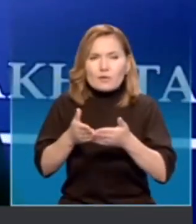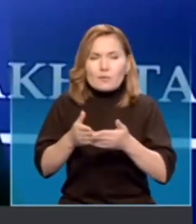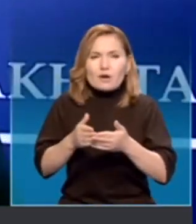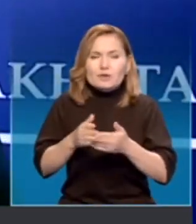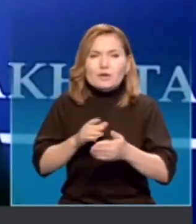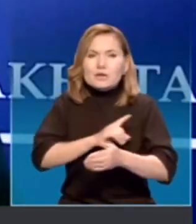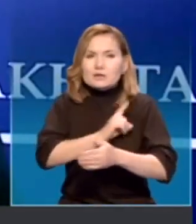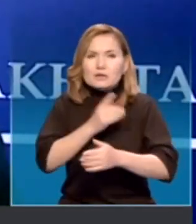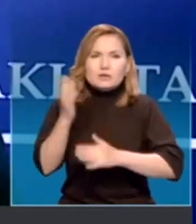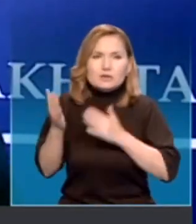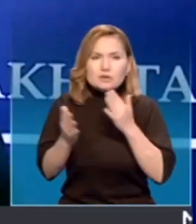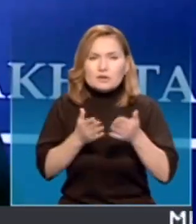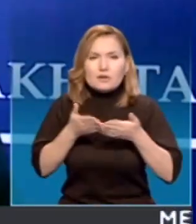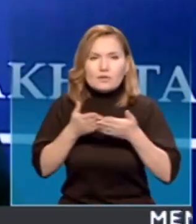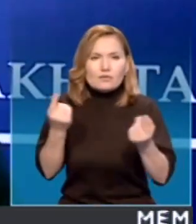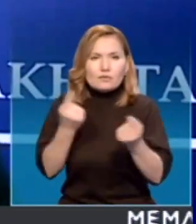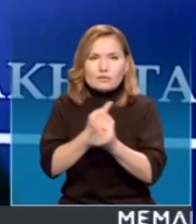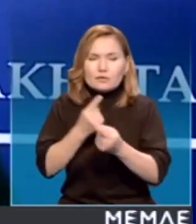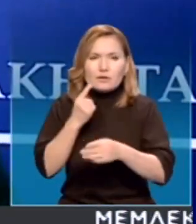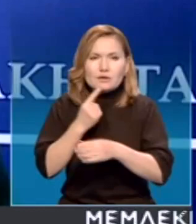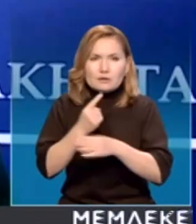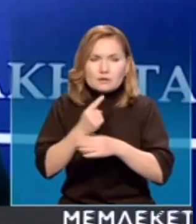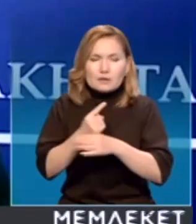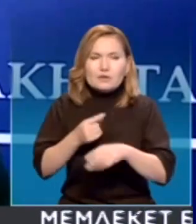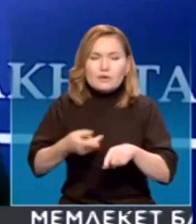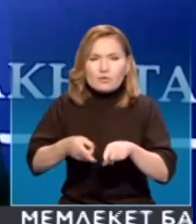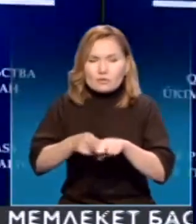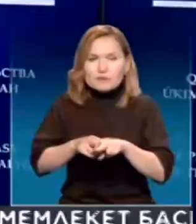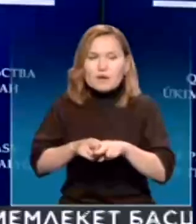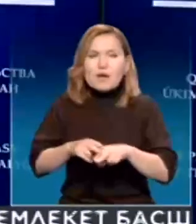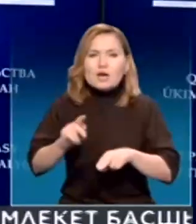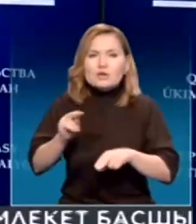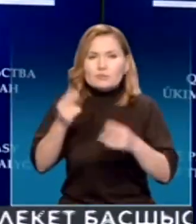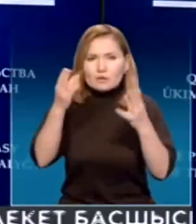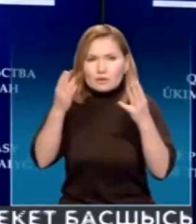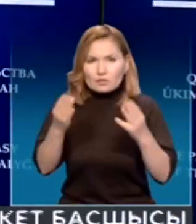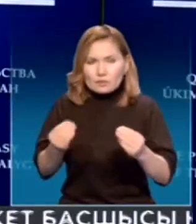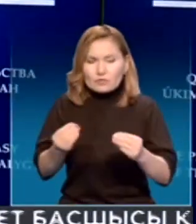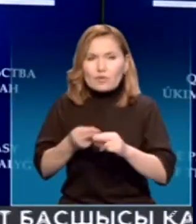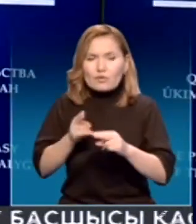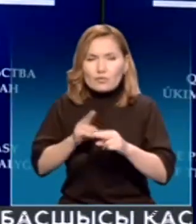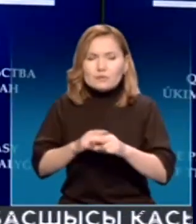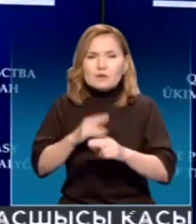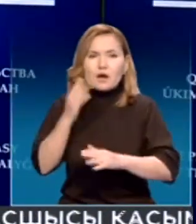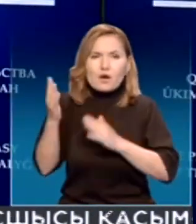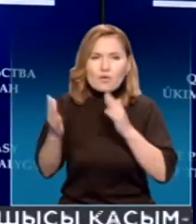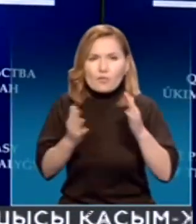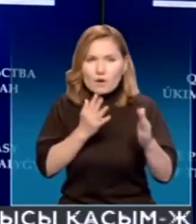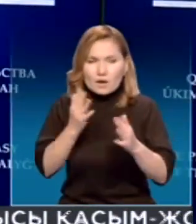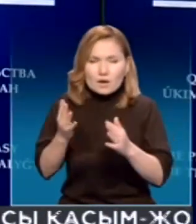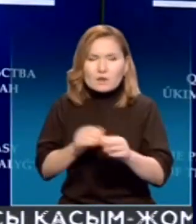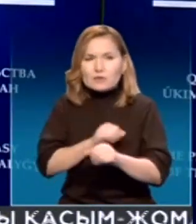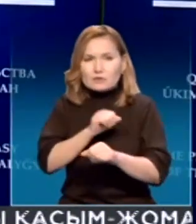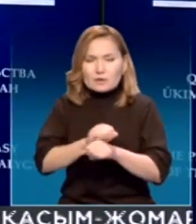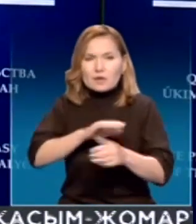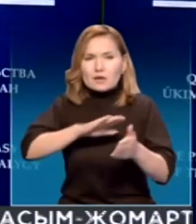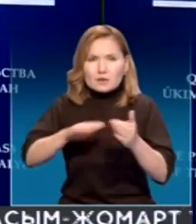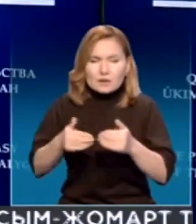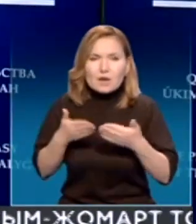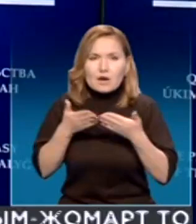бойынша бейсенбі күні ауа райы дұрысталу керек. Кешкі сағат 4-5-ке дейін дұрысталатын болса,